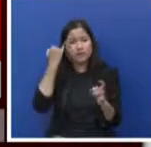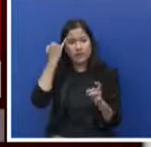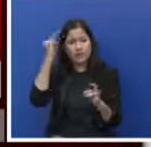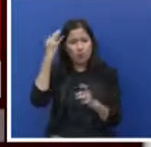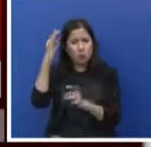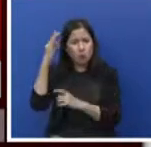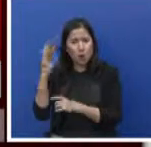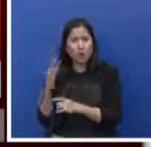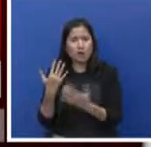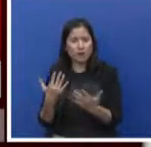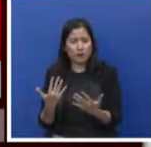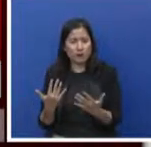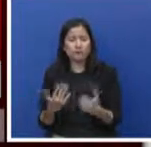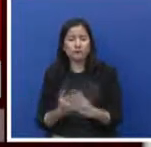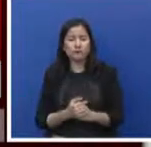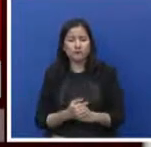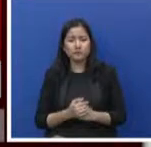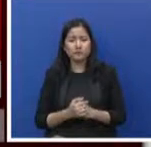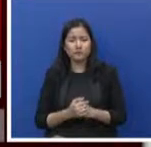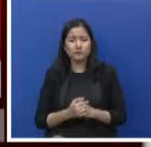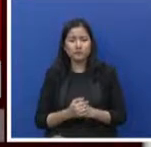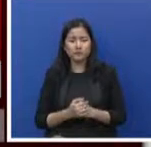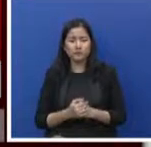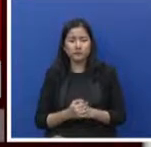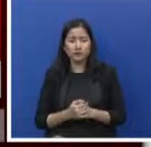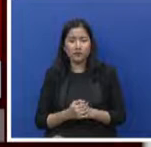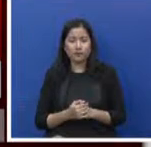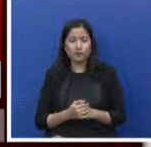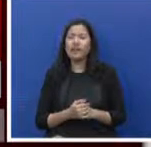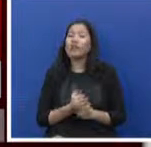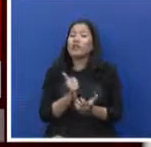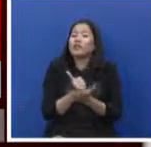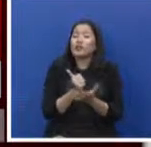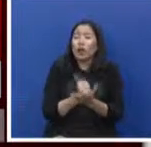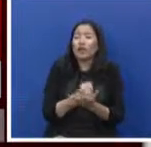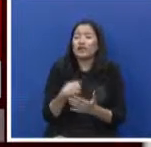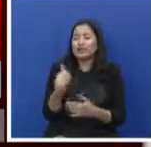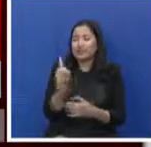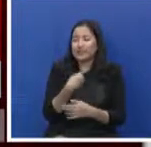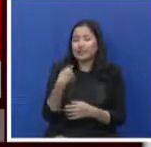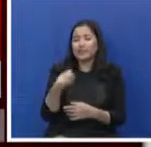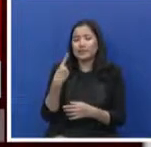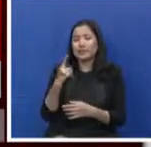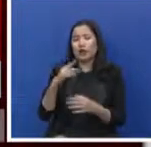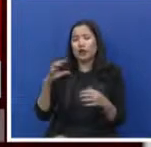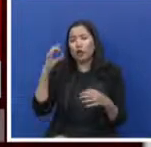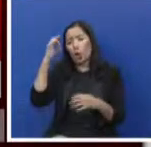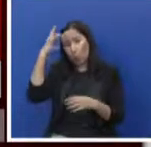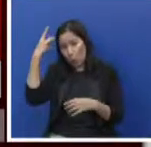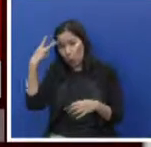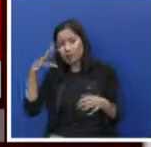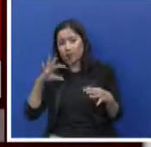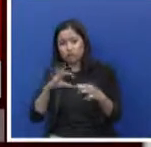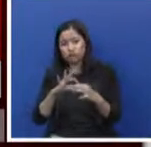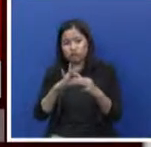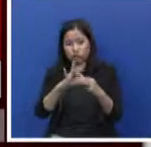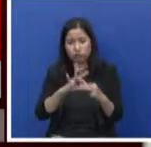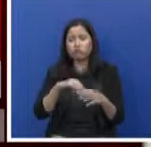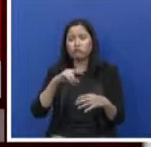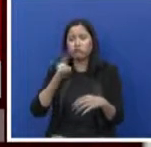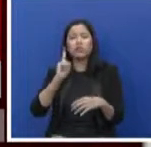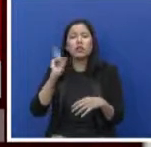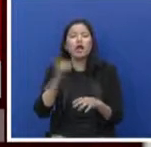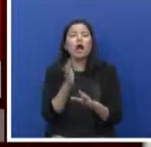untuk pelaksanaan di lapangan? Kebetulan kalau kami dengan Gojek, kita memang selalu udah barengan dari